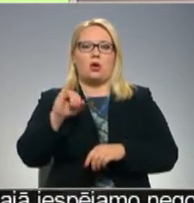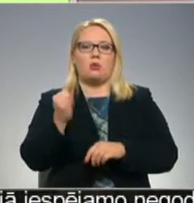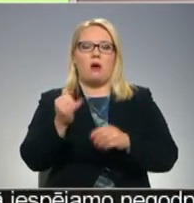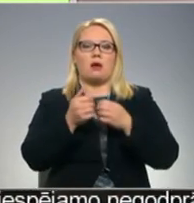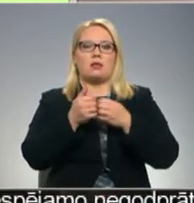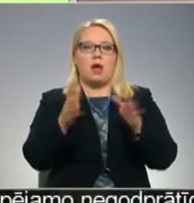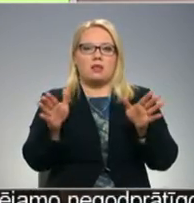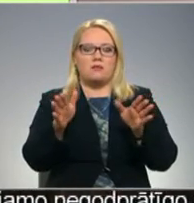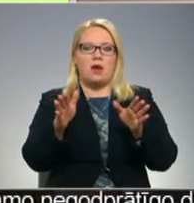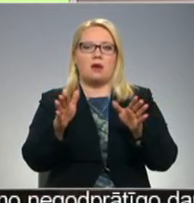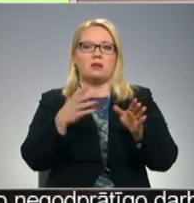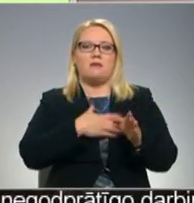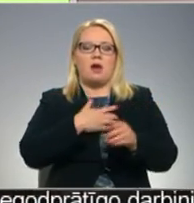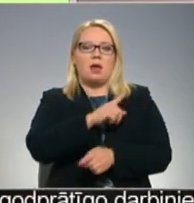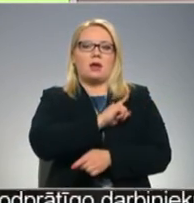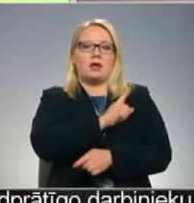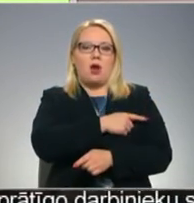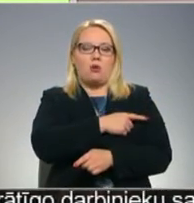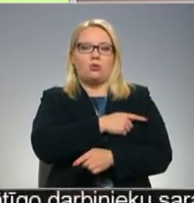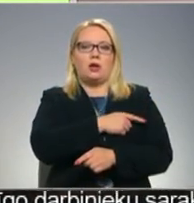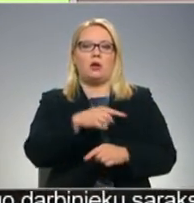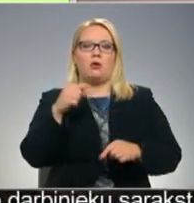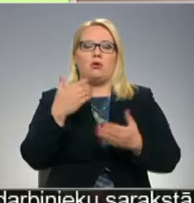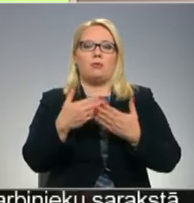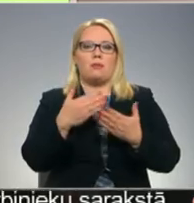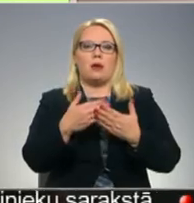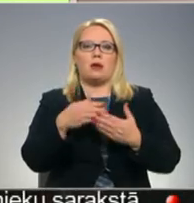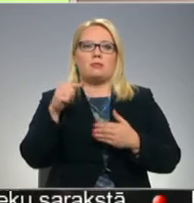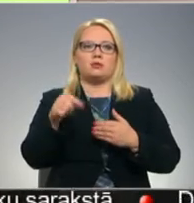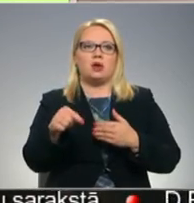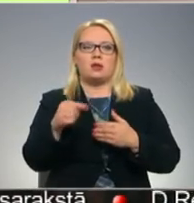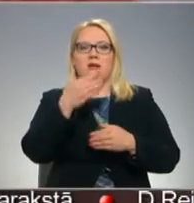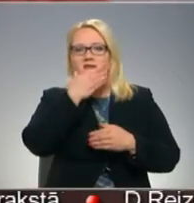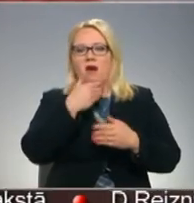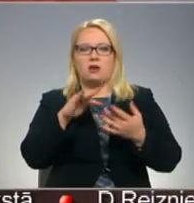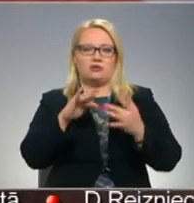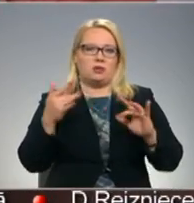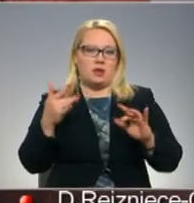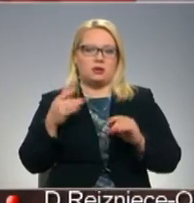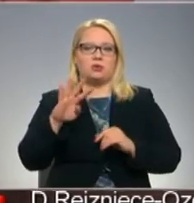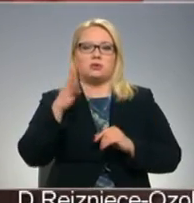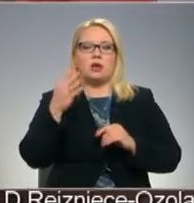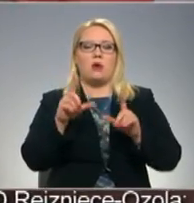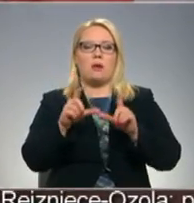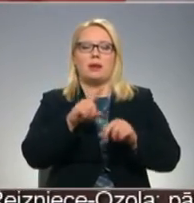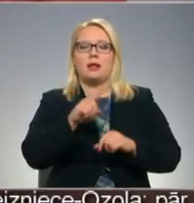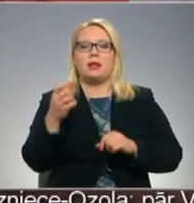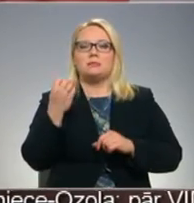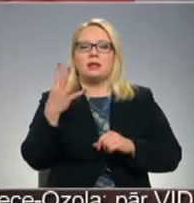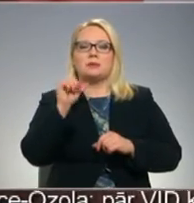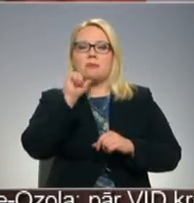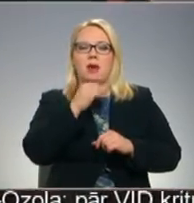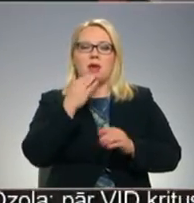tur diezgan vajag jaudu, šodien pieņemsim šeit ir diezgan vāja. No 4. aprīļa līdz 15.